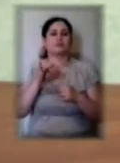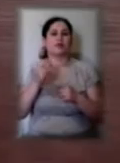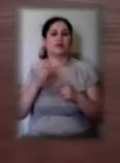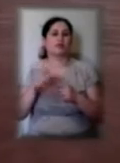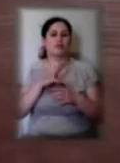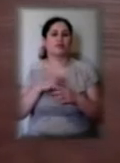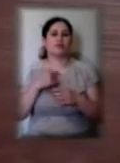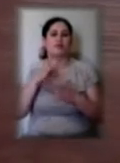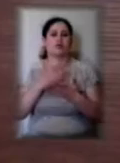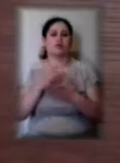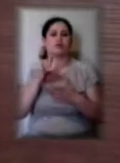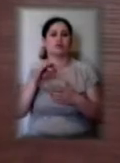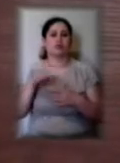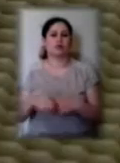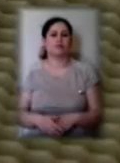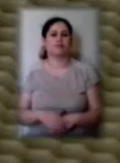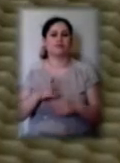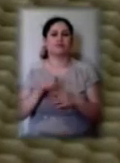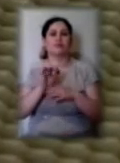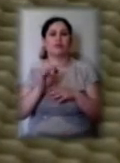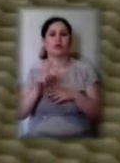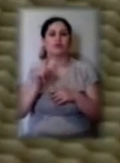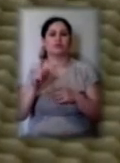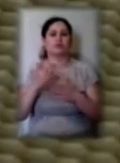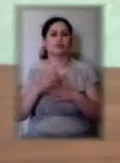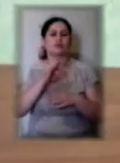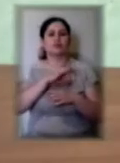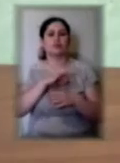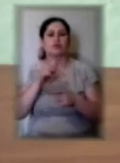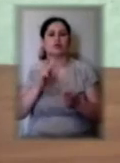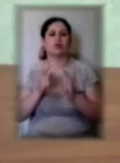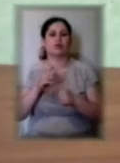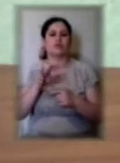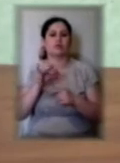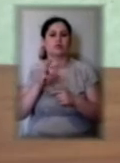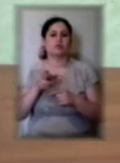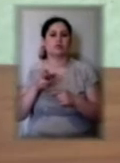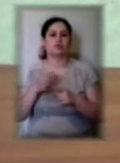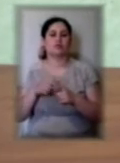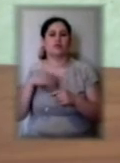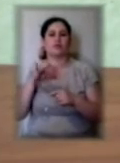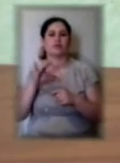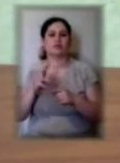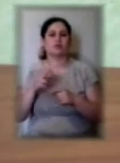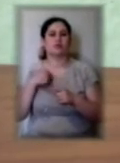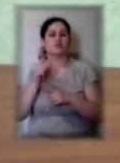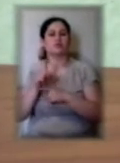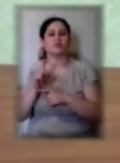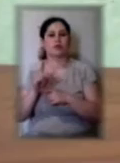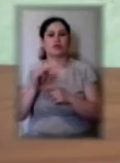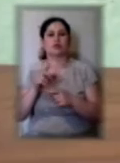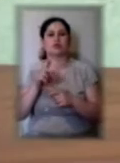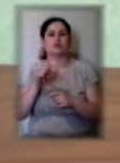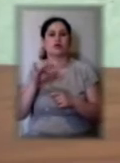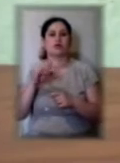результатів. Для виготовлення свічок Майя використовує натуральний віск. Воск я заказую. Віск я замовляю на Західній Україні. У